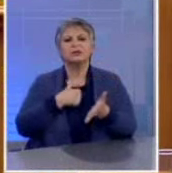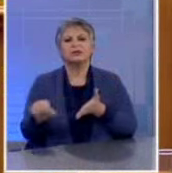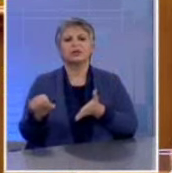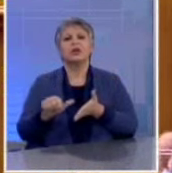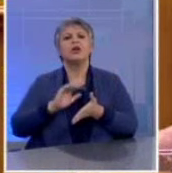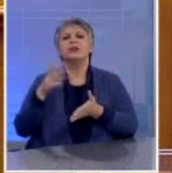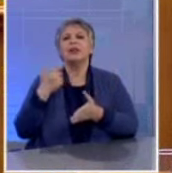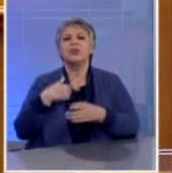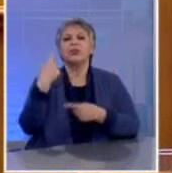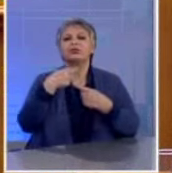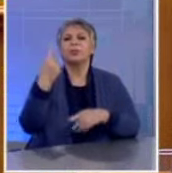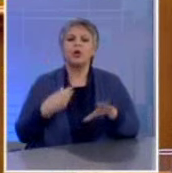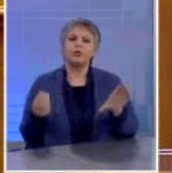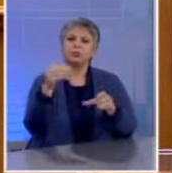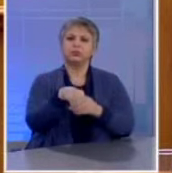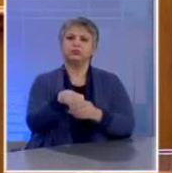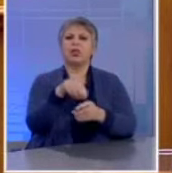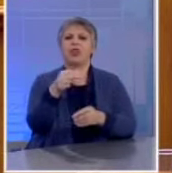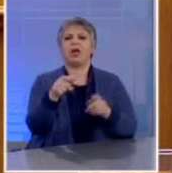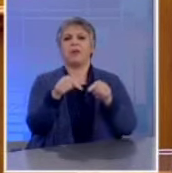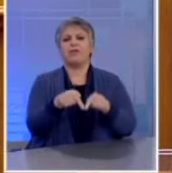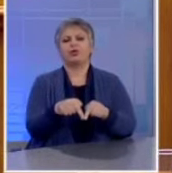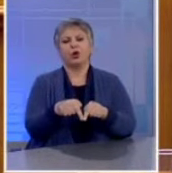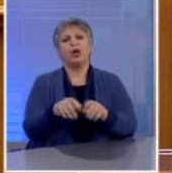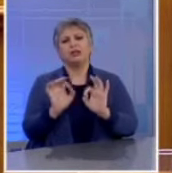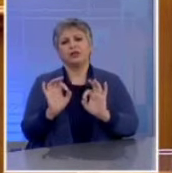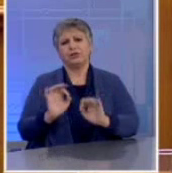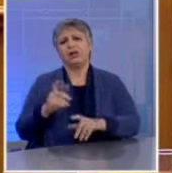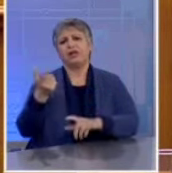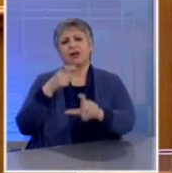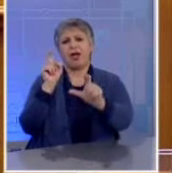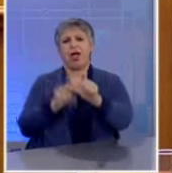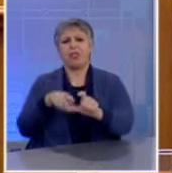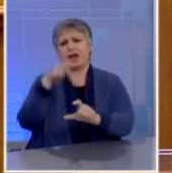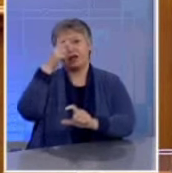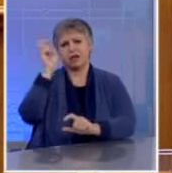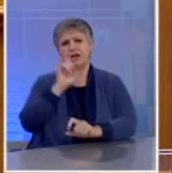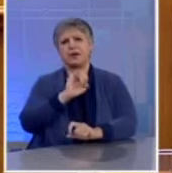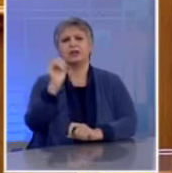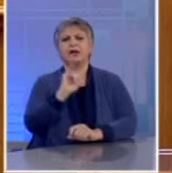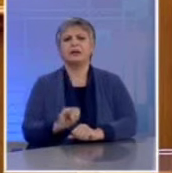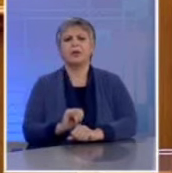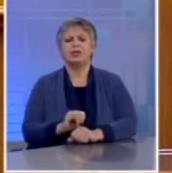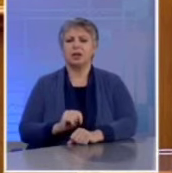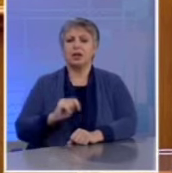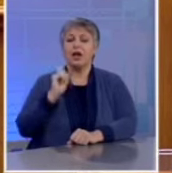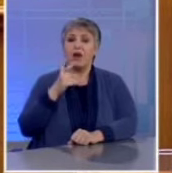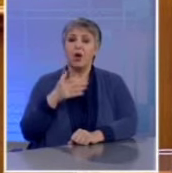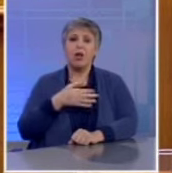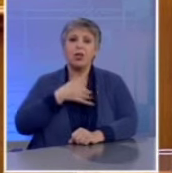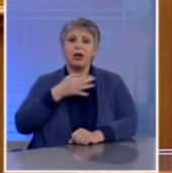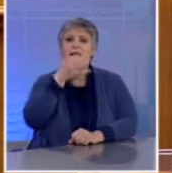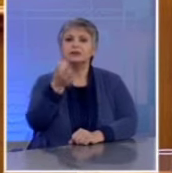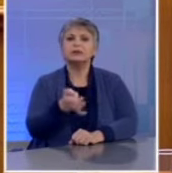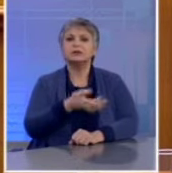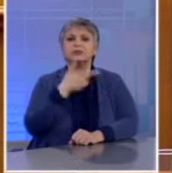στην υπόθεση, όσο και η ίδια η εταιρεία. Και θυμίζω ότι το ποσό που δέχτηκε με βάση αυτό